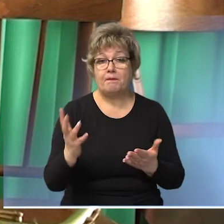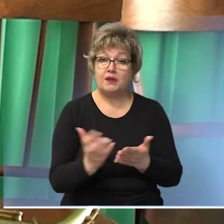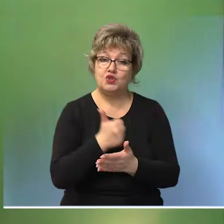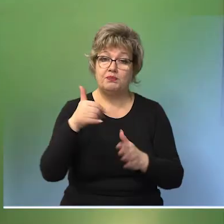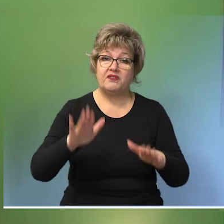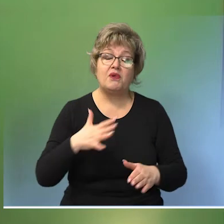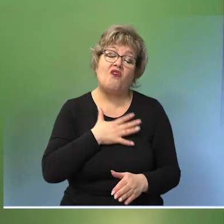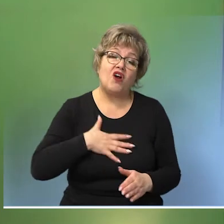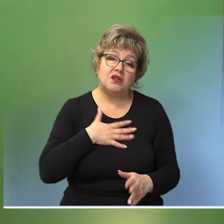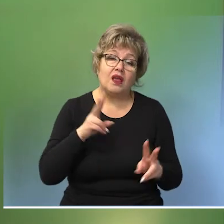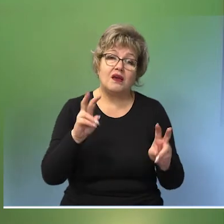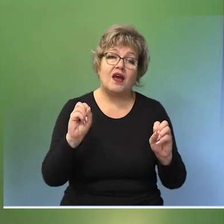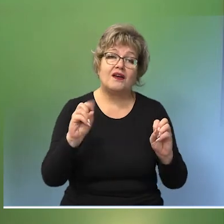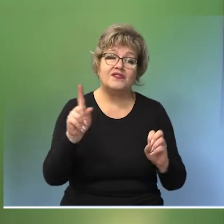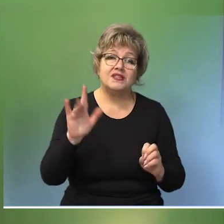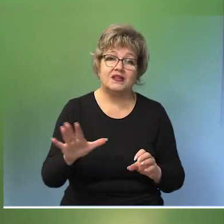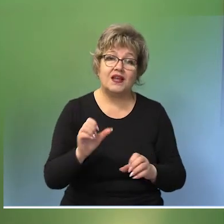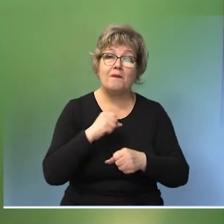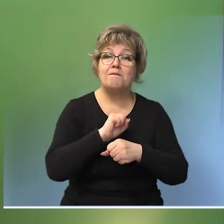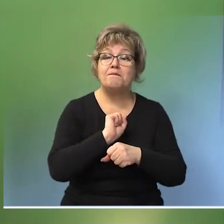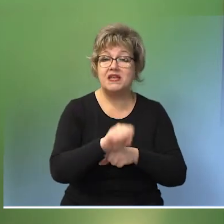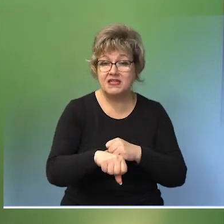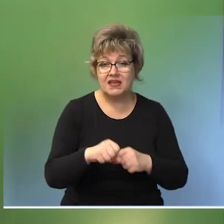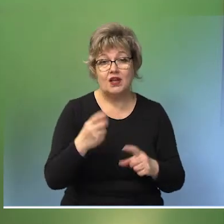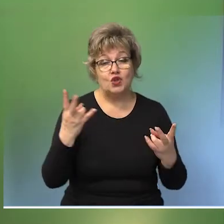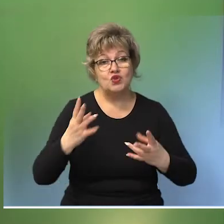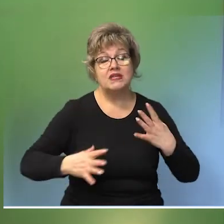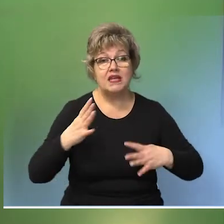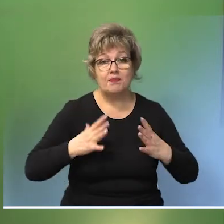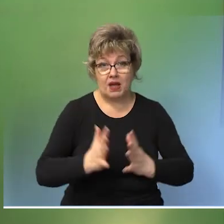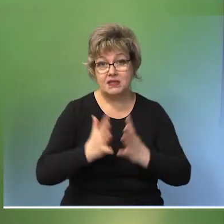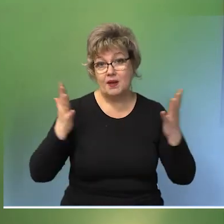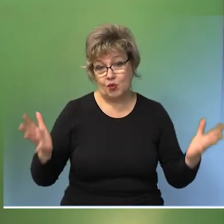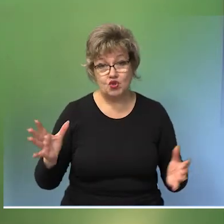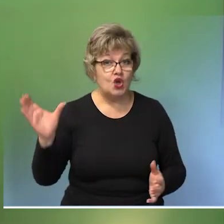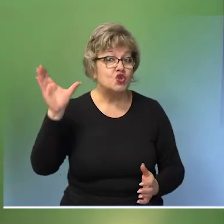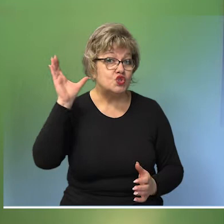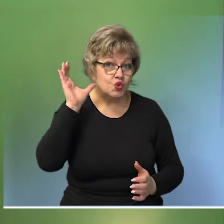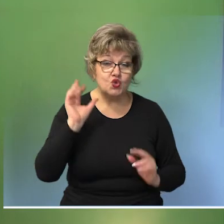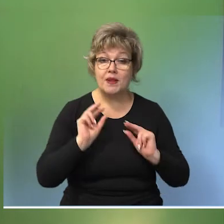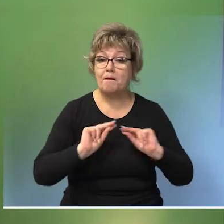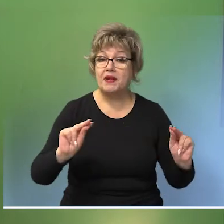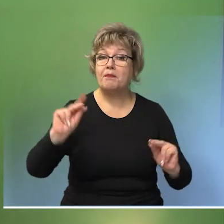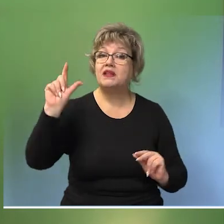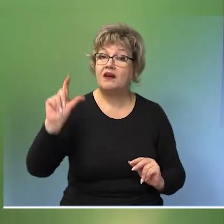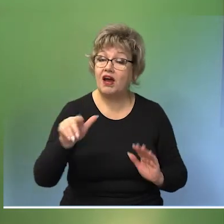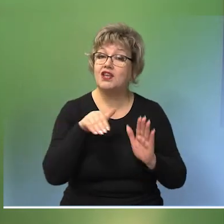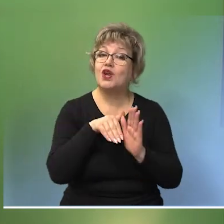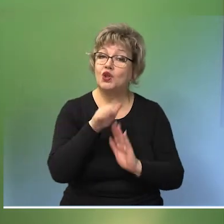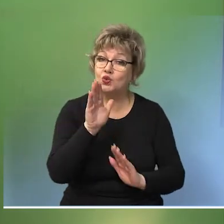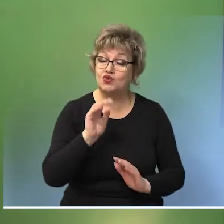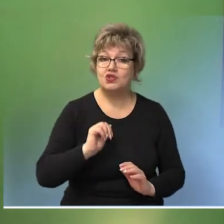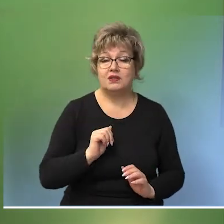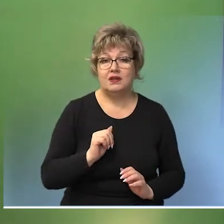место. Волнение же, как всегда, пересилило. То есть, ну, надо заниматься просто больше. Слушать преподавателя